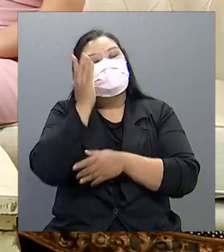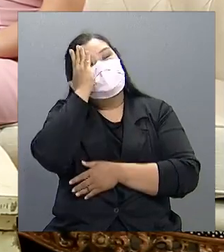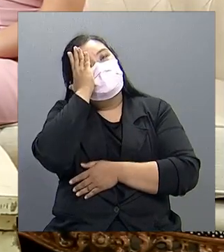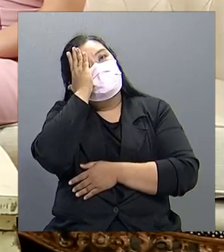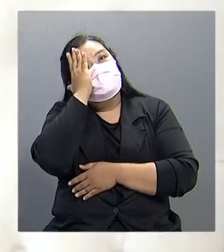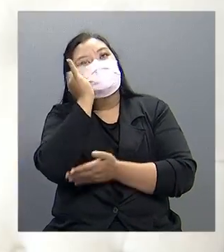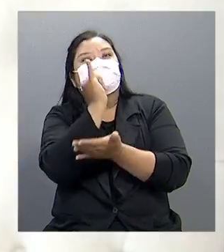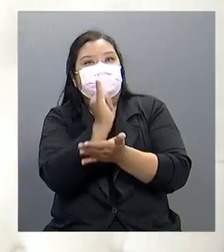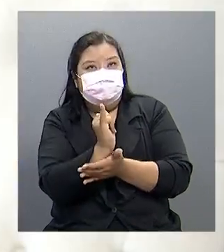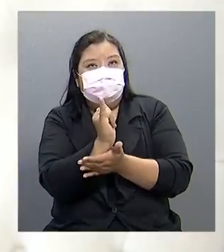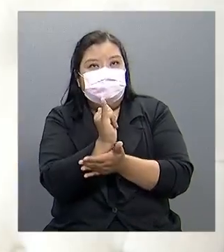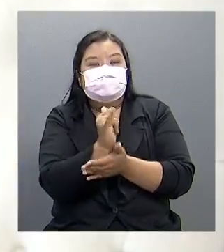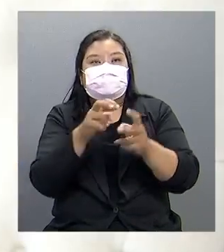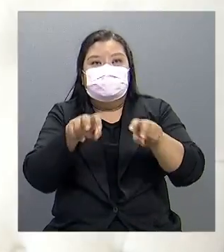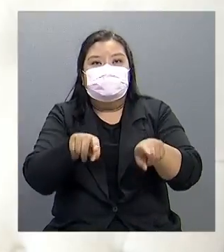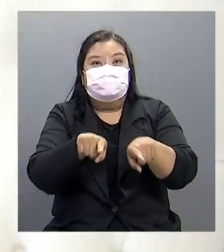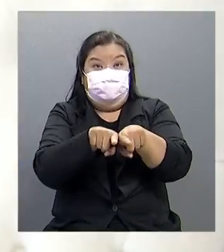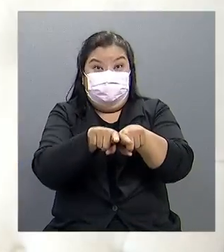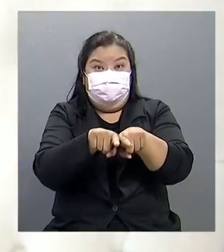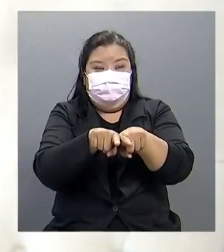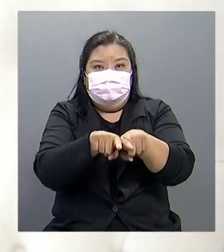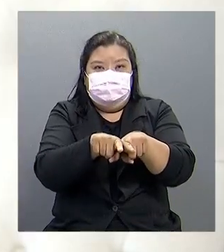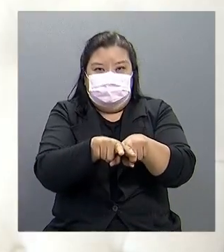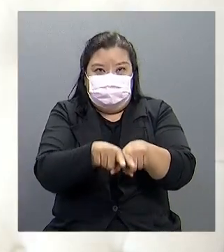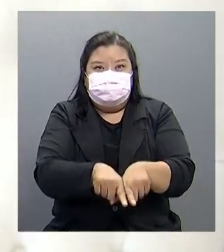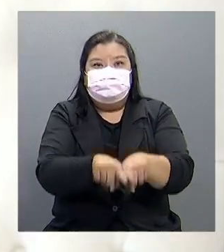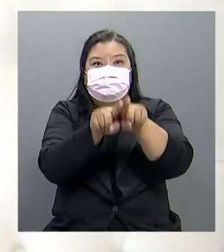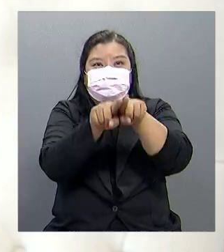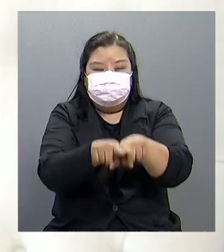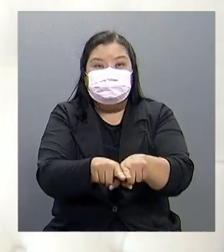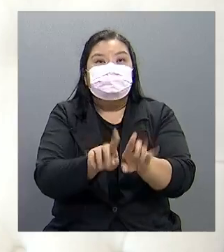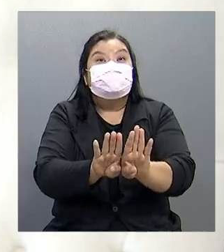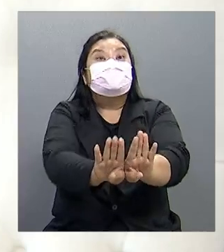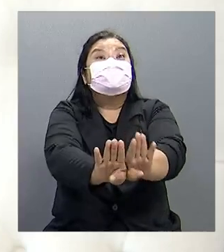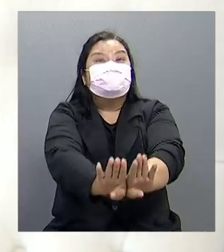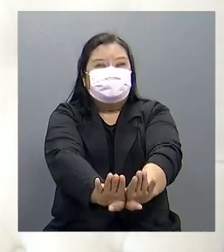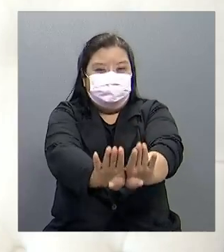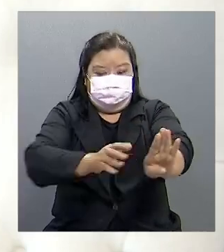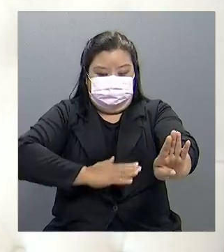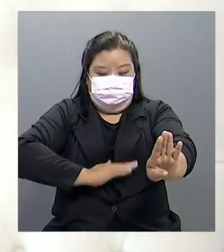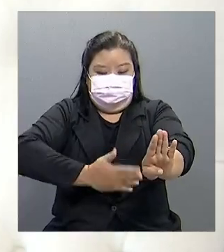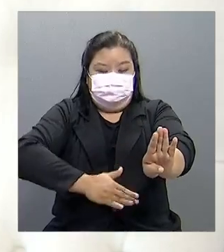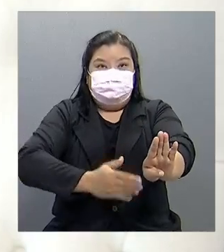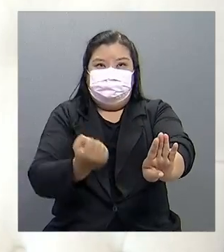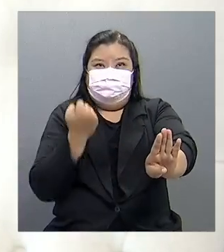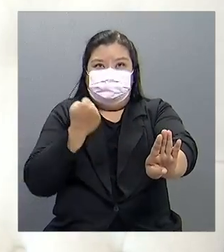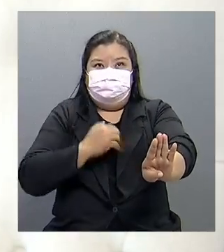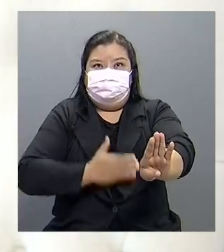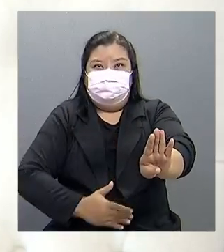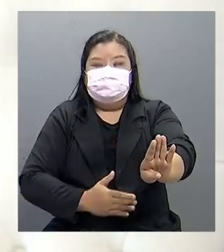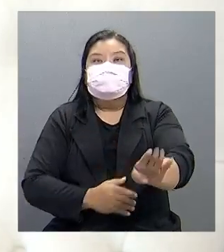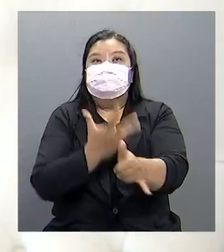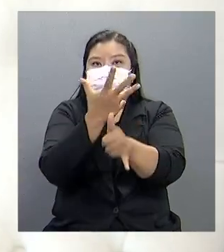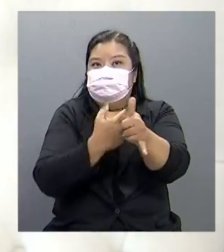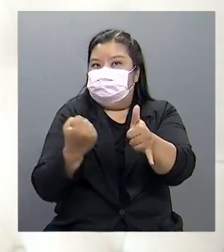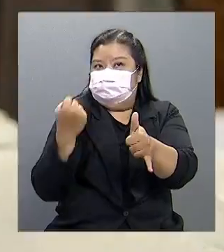ที่ท้องเพื่อเกร็งหน้าท้องเมื่อไหร่ก็ตามที่กล้ามเนื้อที่ซับพอร์ตหลังก็คือด้านหน้ากับด้านหลังแข็งแรงแรงที่จะลงไป